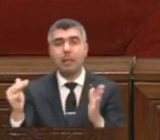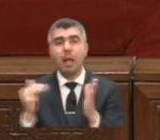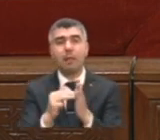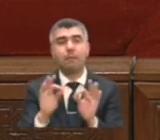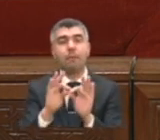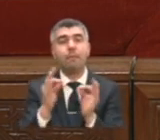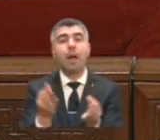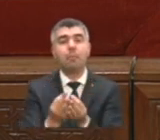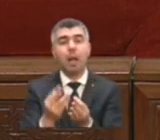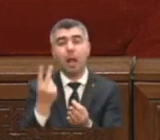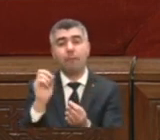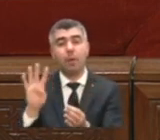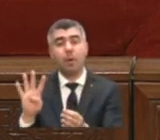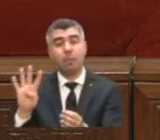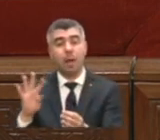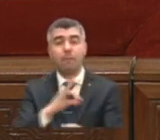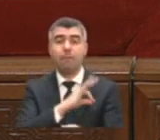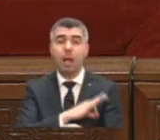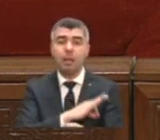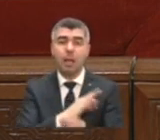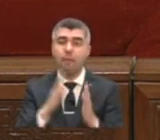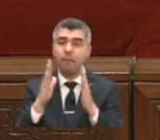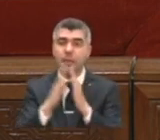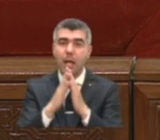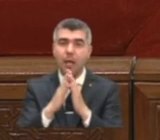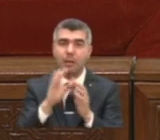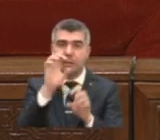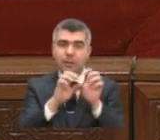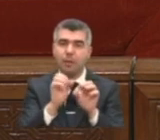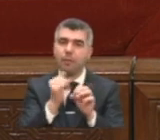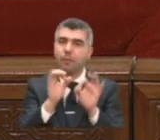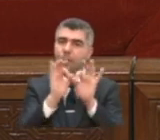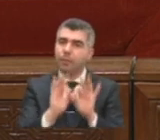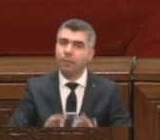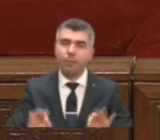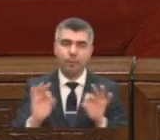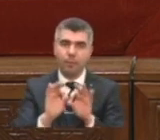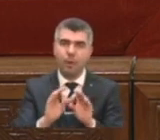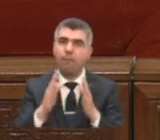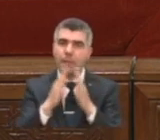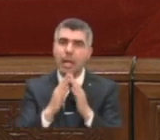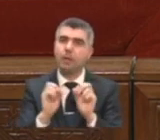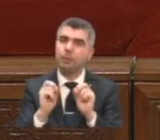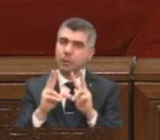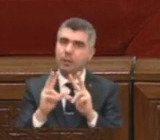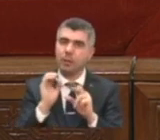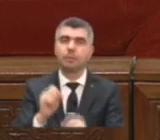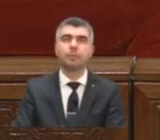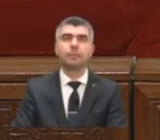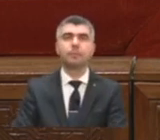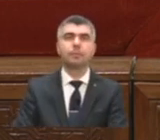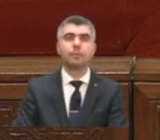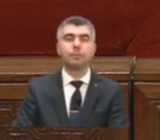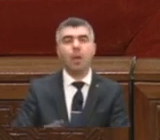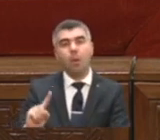لدابا اللي استفدت من برنامج مدن بدون صفيح واللي مشات اللجوء لواحد السكن لائق بها.